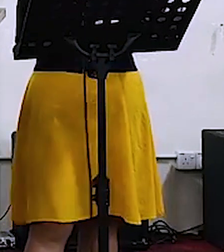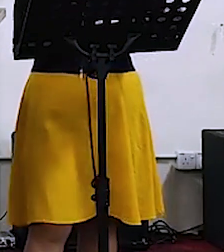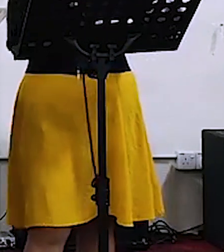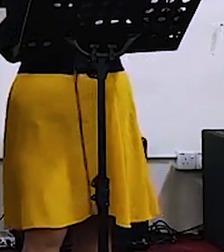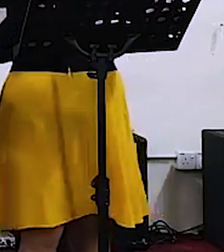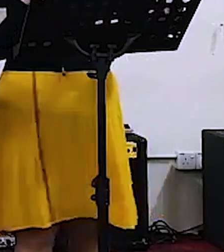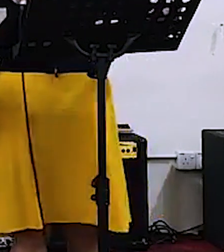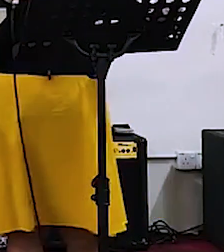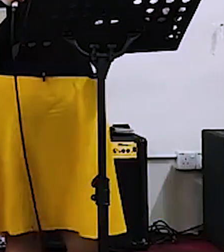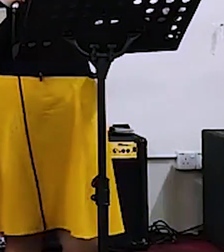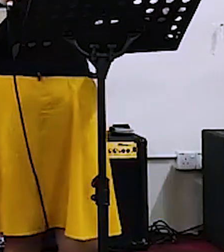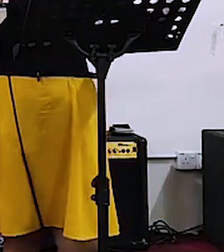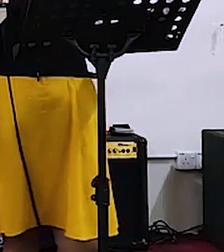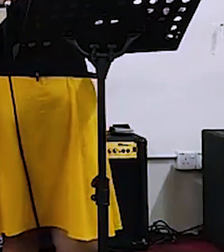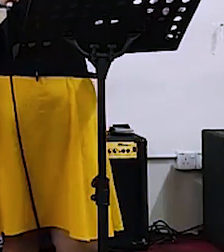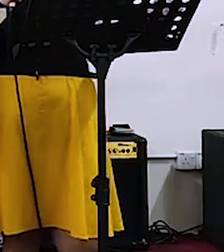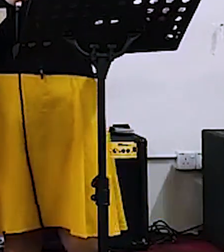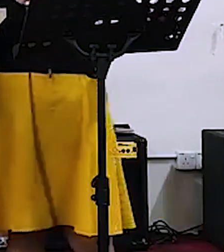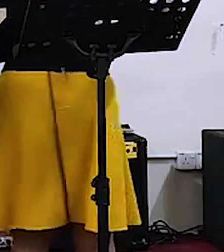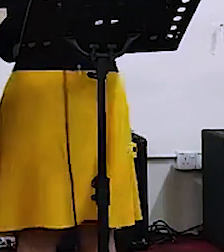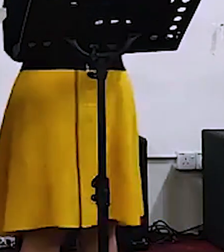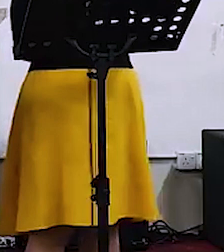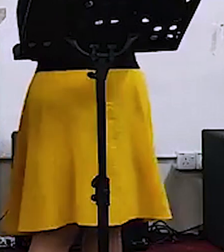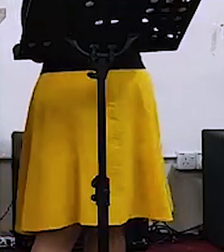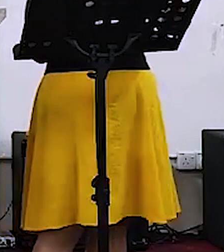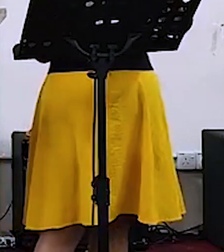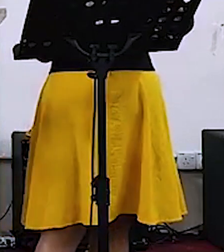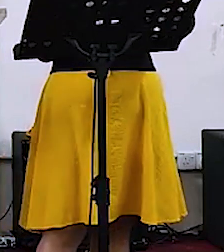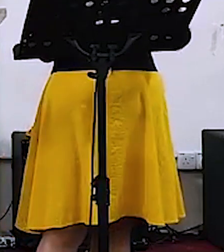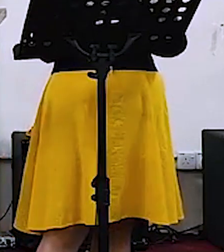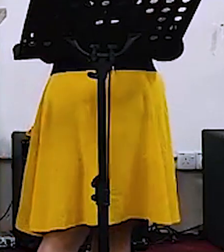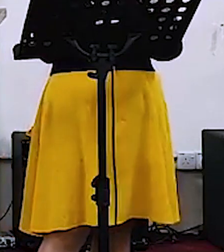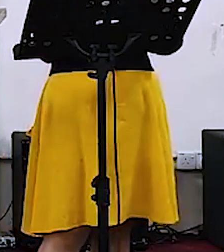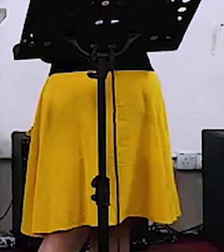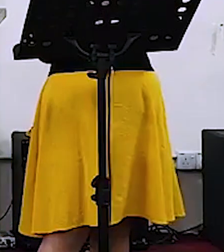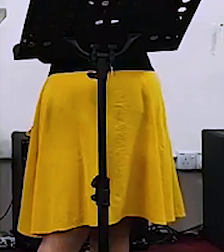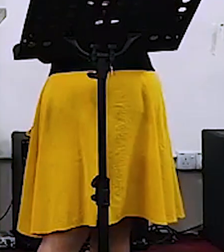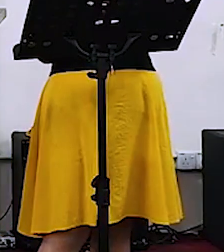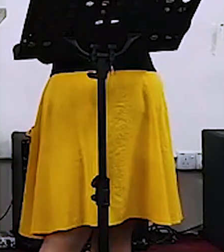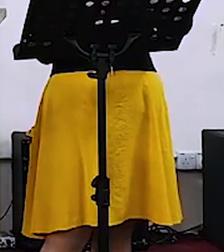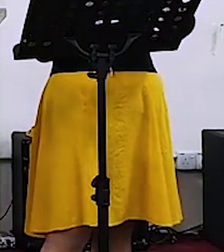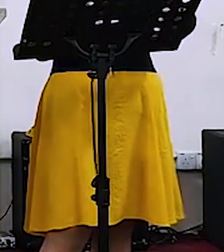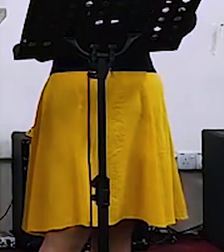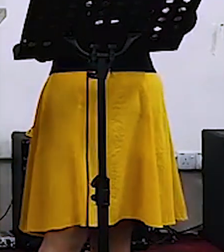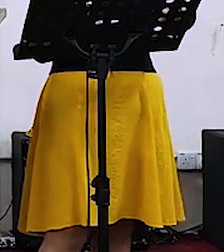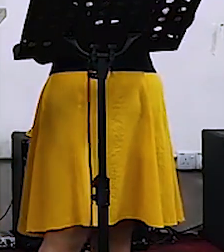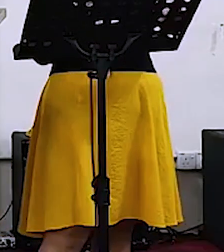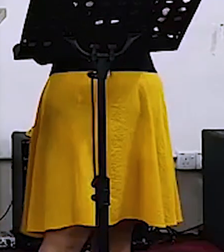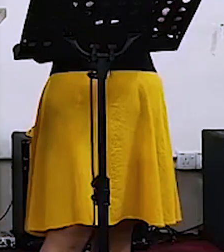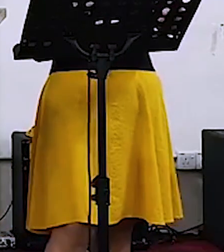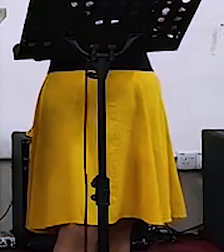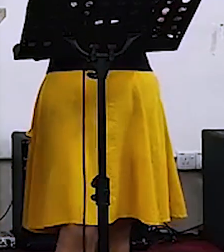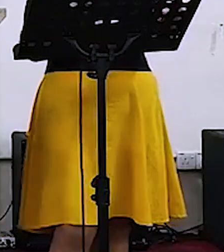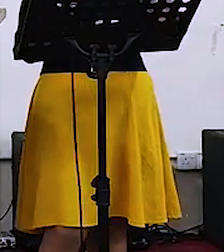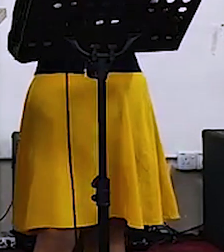当我们接受主耶稣基督呢为我们的救主的时候，我们跟神之间呢就是有一个孩子跟父亲之间的一个关